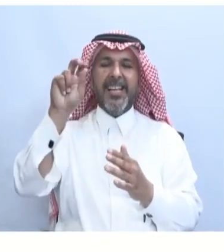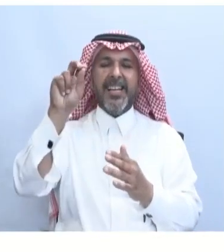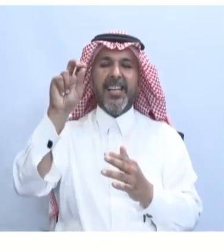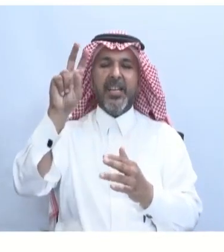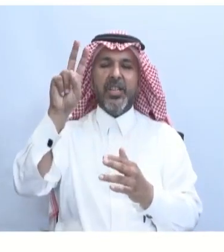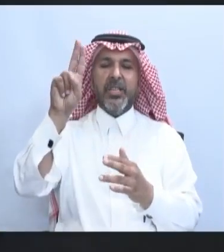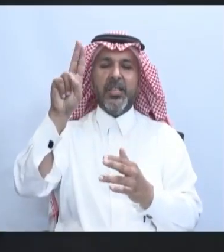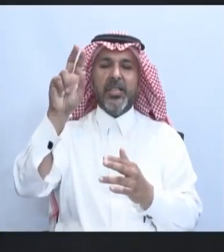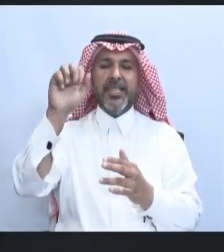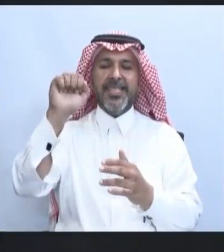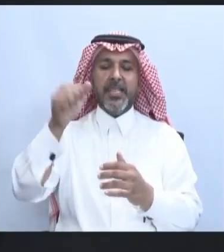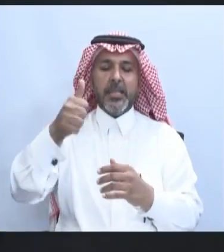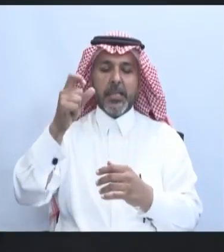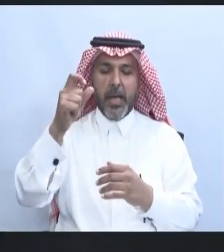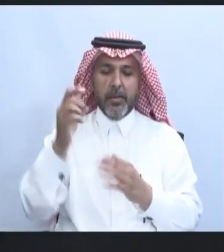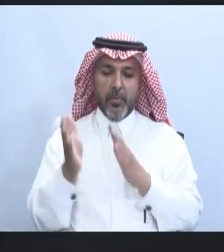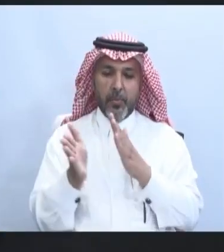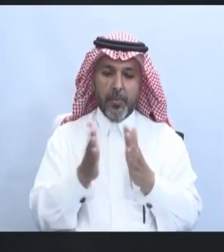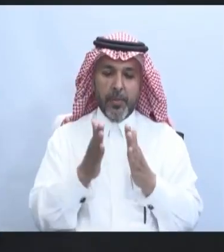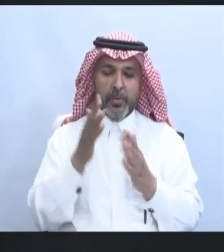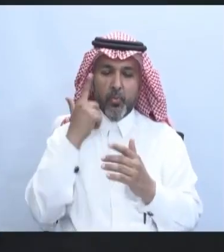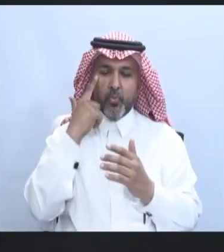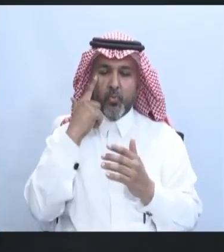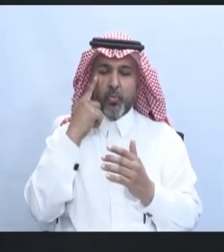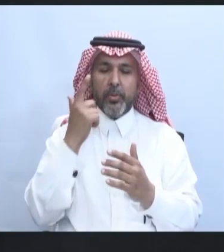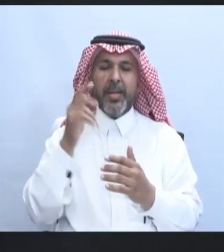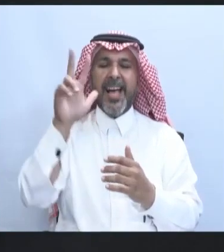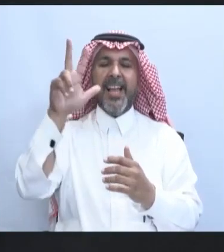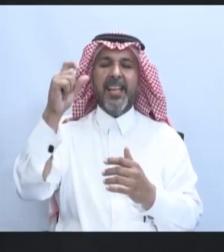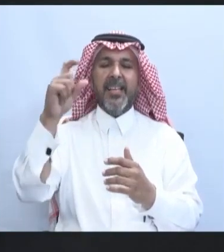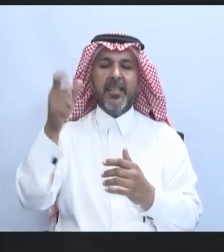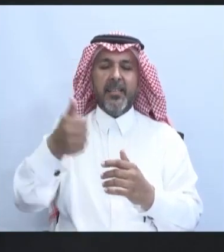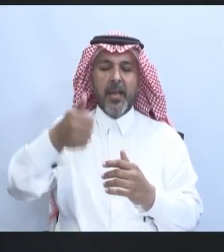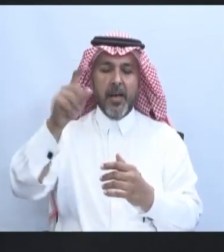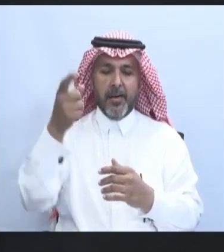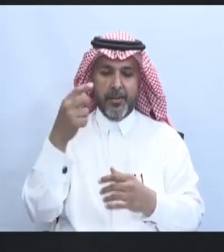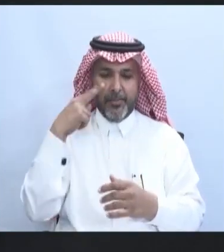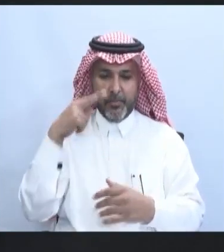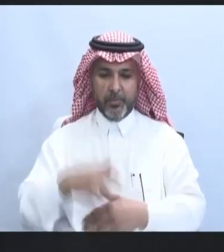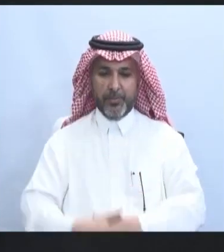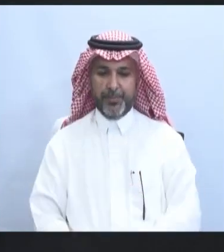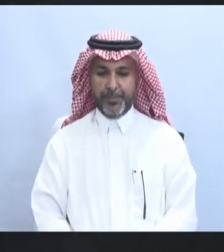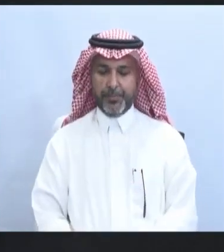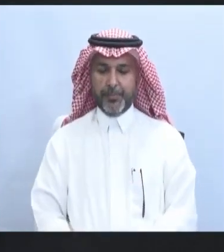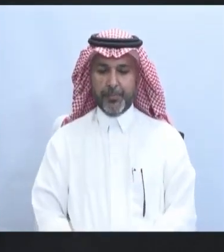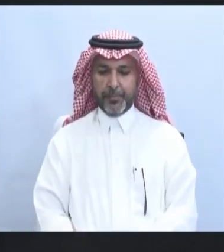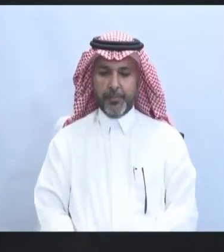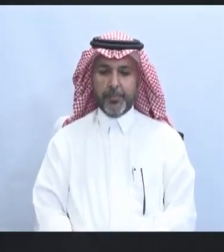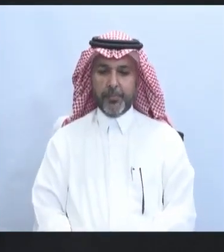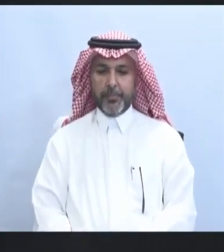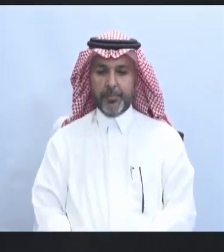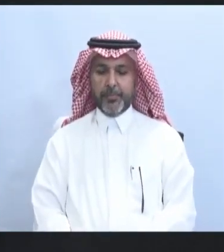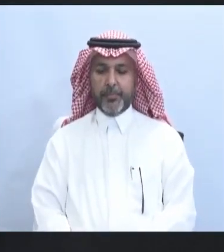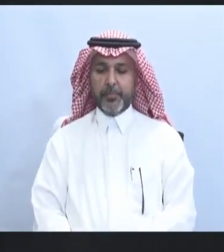مفهوم واسع وشامل اذا هي احسنتم هي جميع ما ينجزه